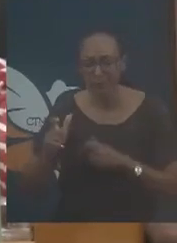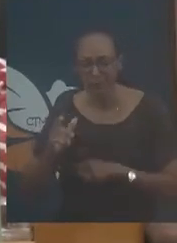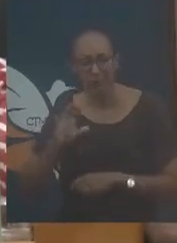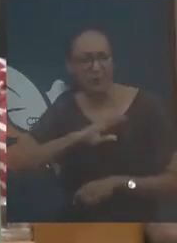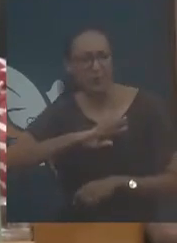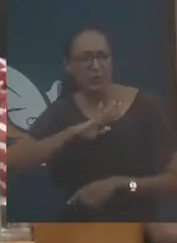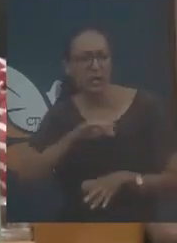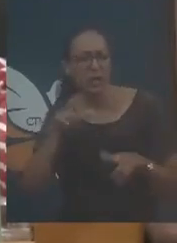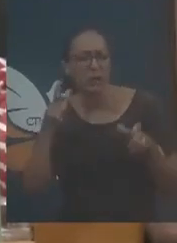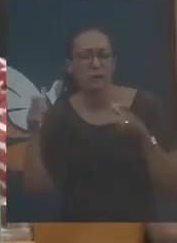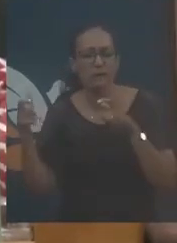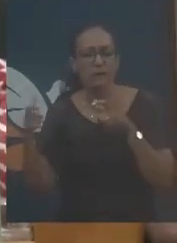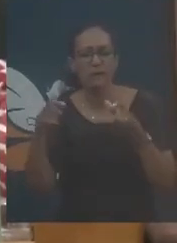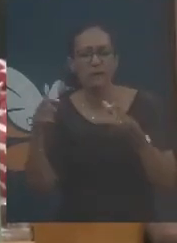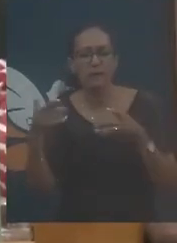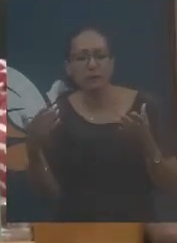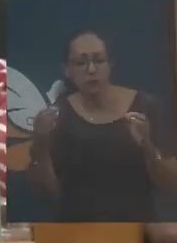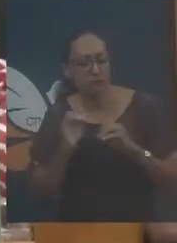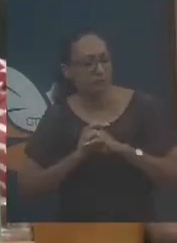aucune